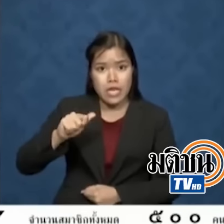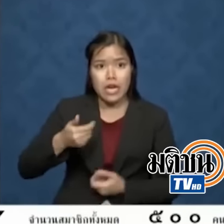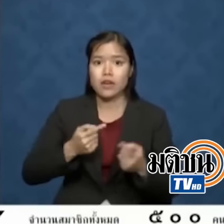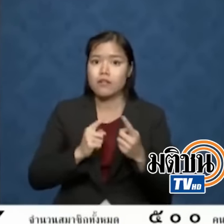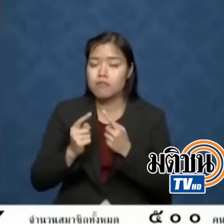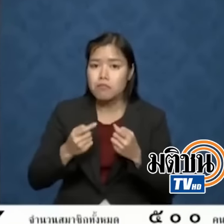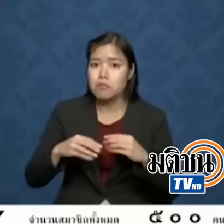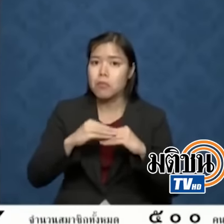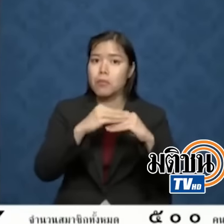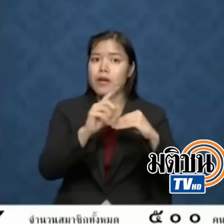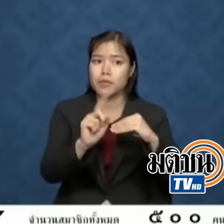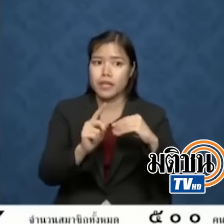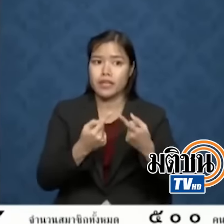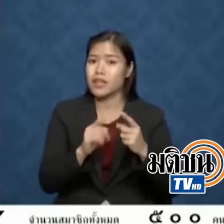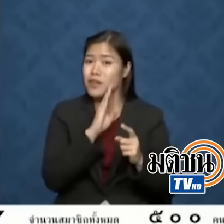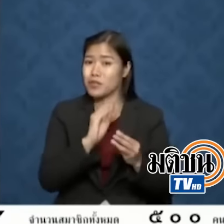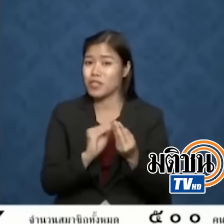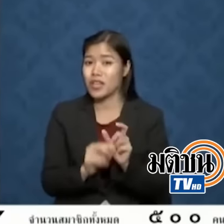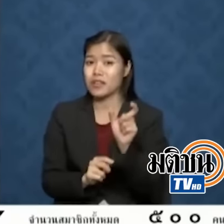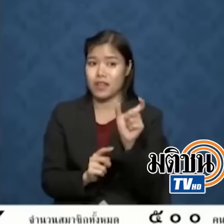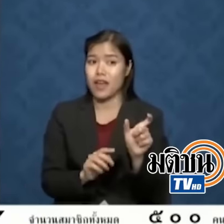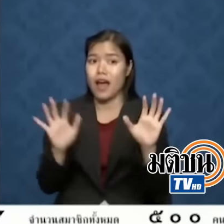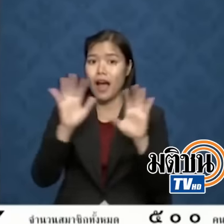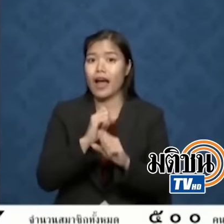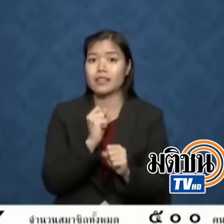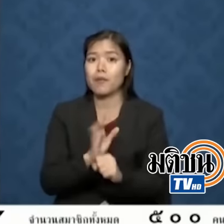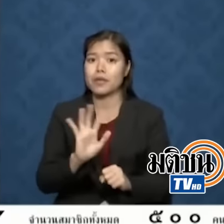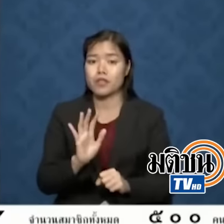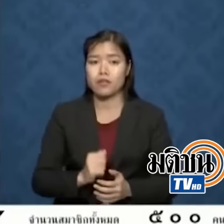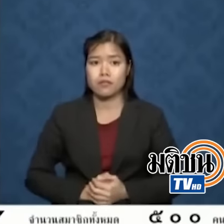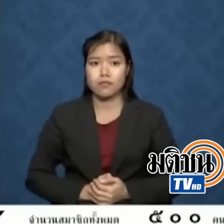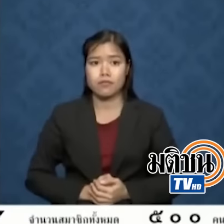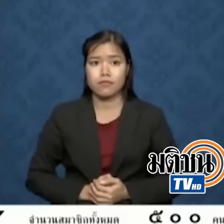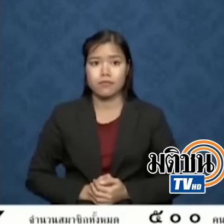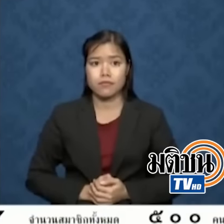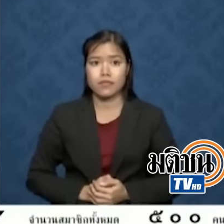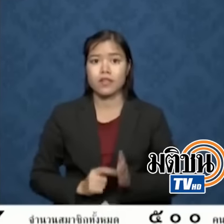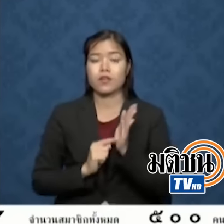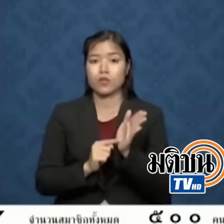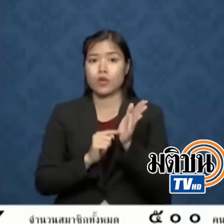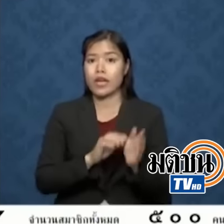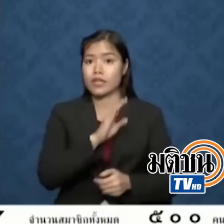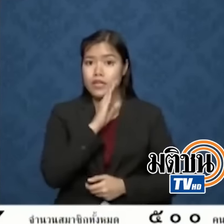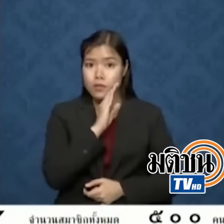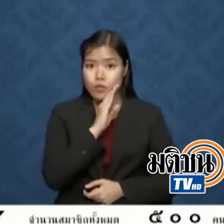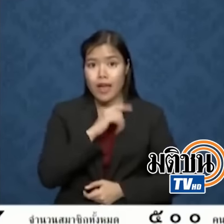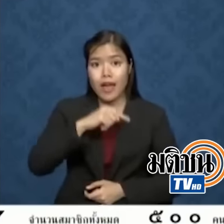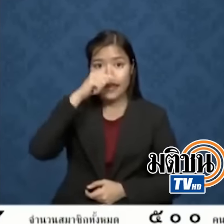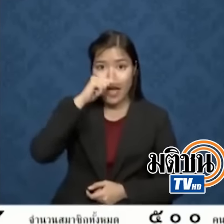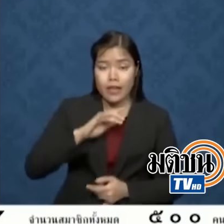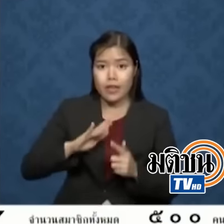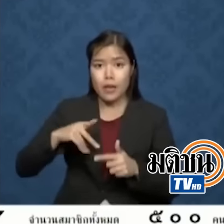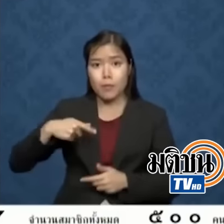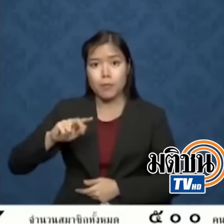ามันบอกว่าท่านแทบไม่ต้องทำอะไรเลยครับผมลองยกตัวอย่างนะครับเอาความตกลงไทยเปรูมาให้ดูใช้แบบที่ท่านคำน